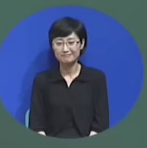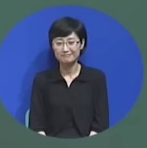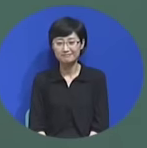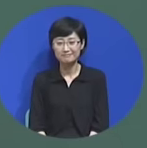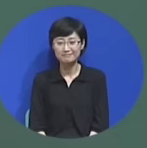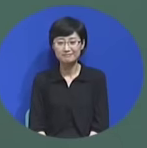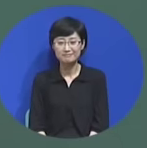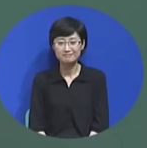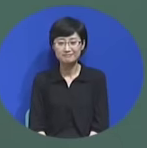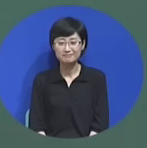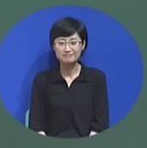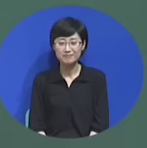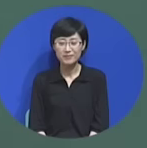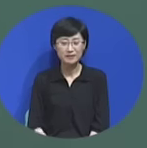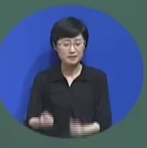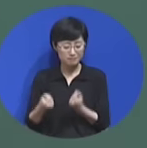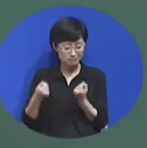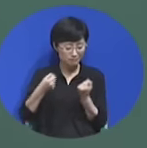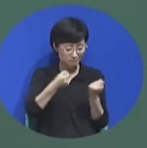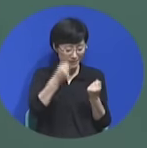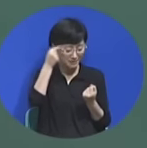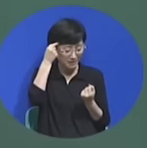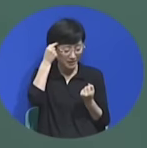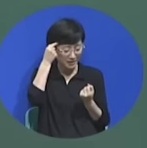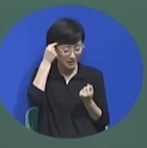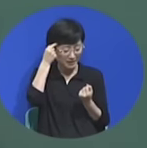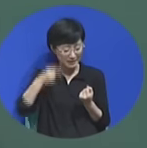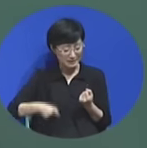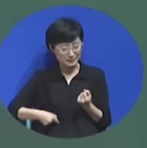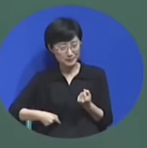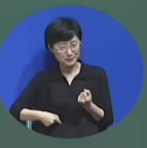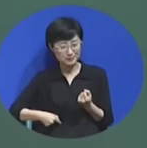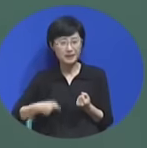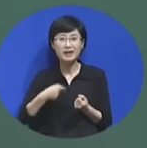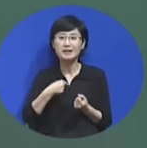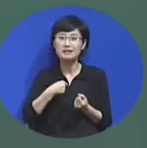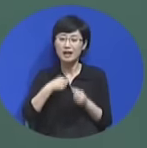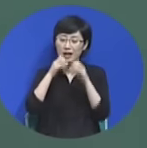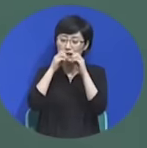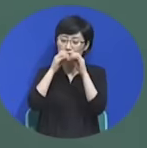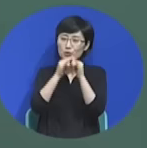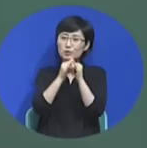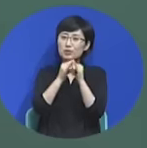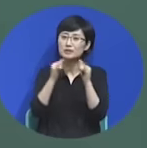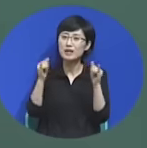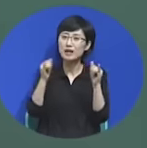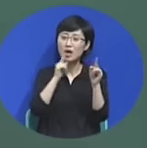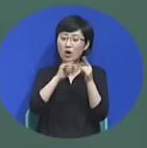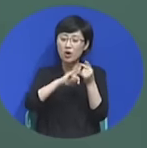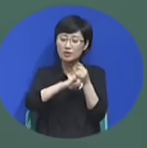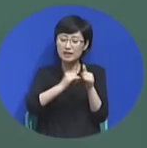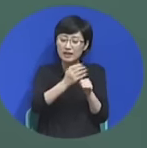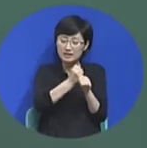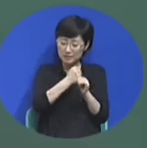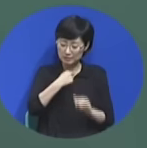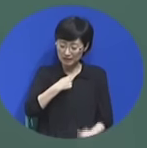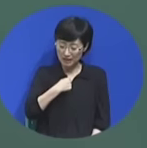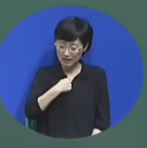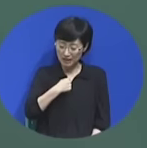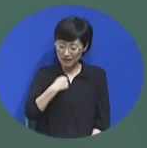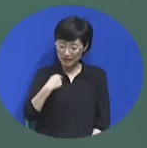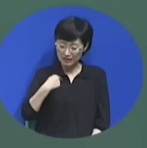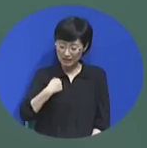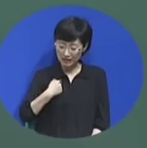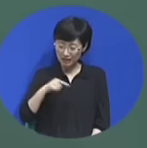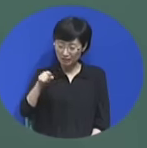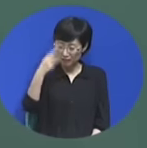当他看到那个高中同学的那一刻，他就马上跳头出了学校。 그렇게 해서 이런 생각을 했대요. 전도자인 내가, 언약 잡은 내가, 겨우 이 수준밖에